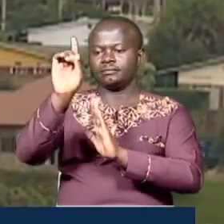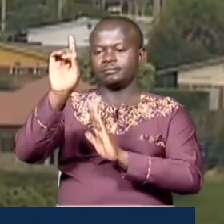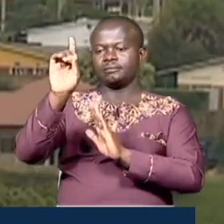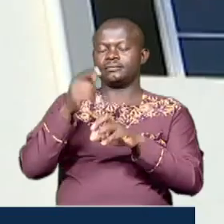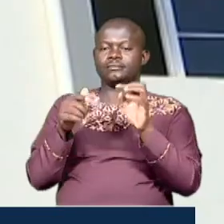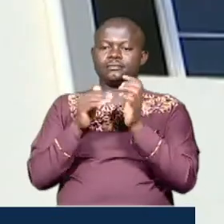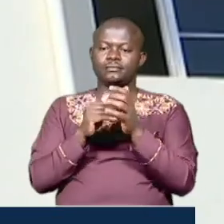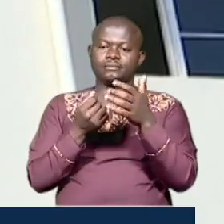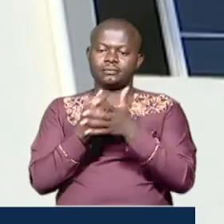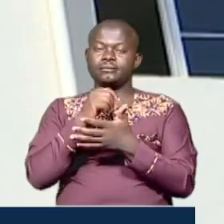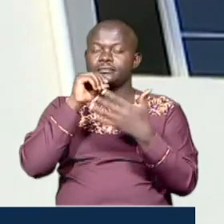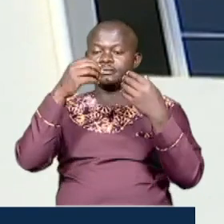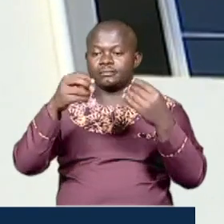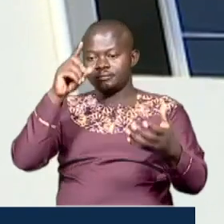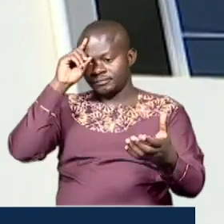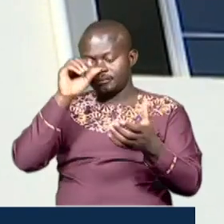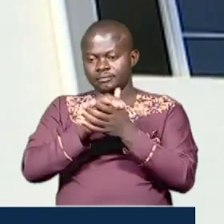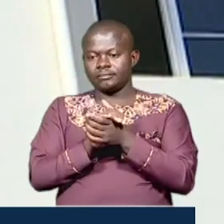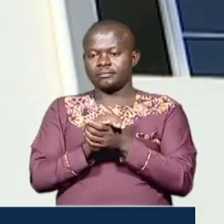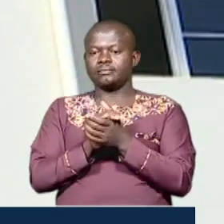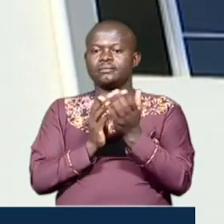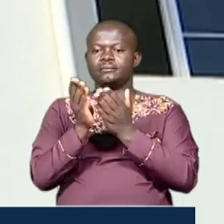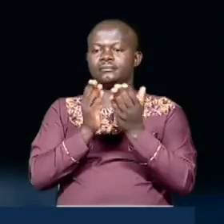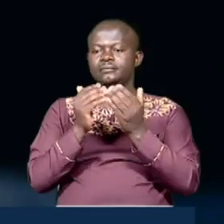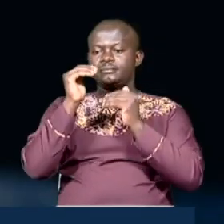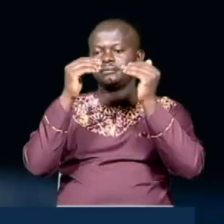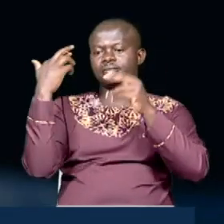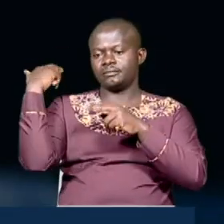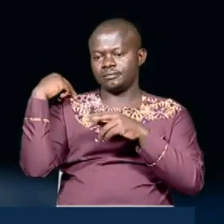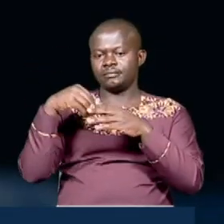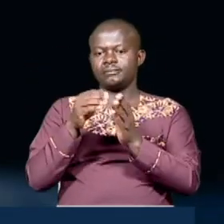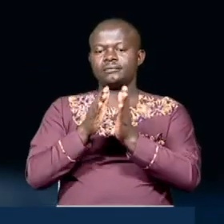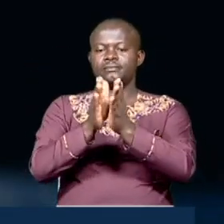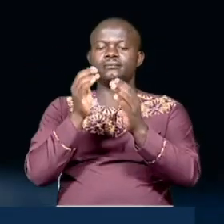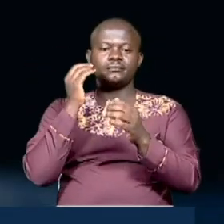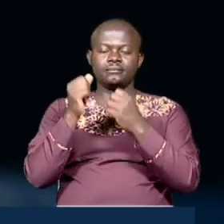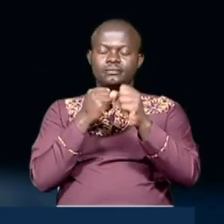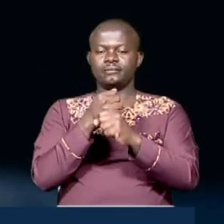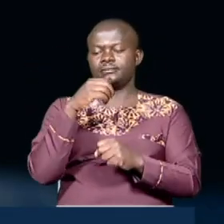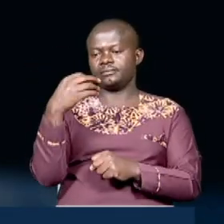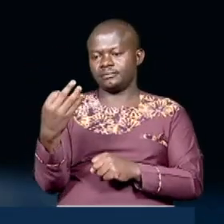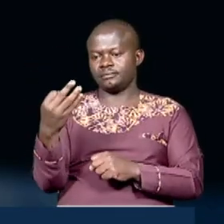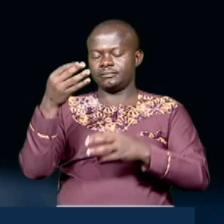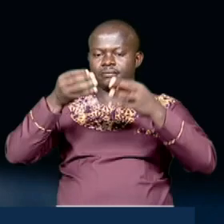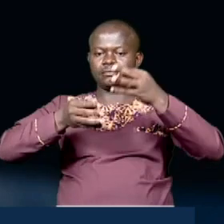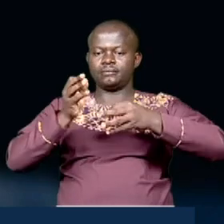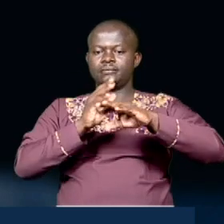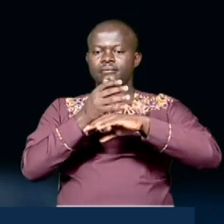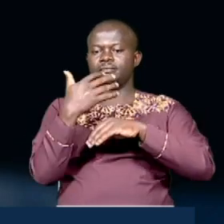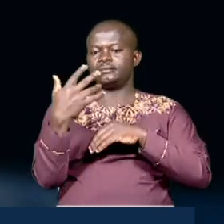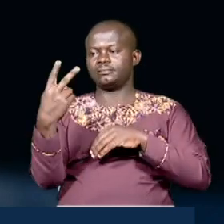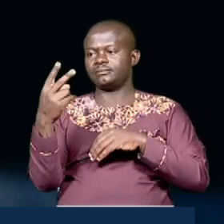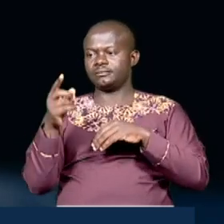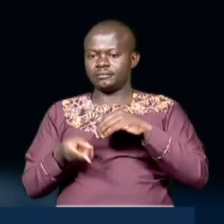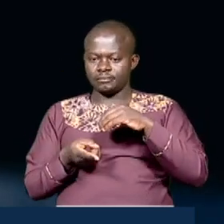ndetse bikanatuma batakariza icyizere serivisi z'inzego zibishinzwe muri rusange muri imyaka isaga itatu hari imanza zisaga